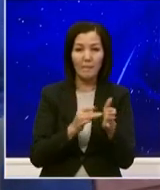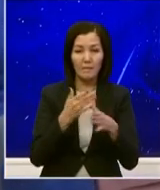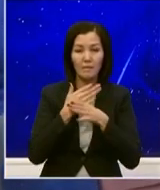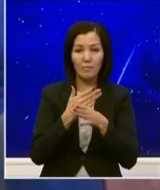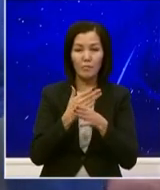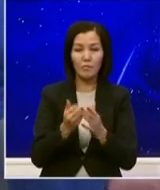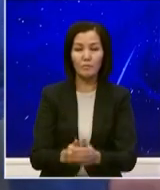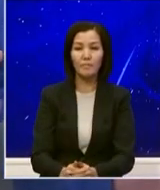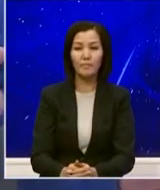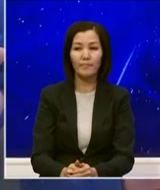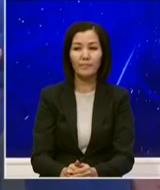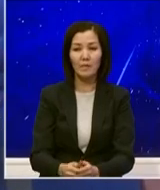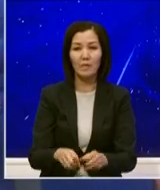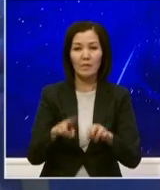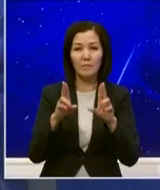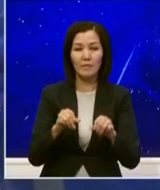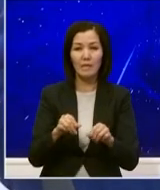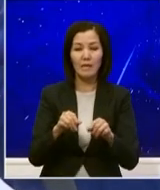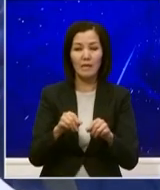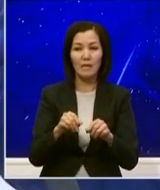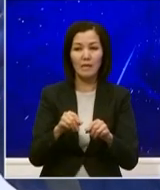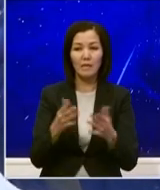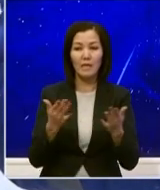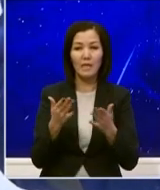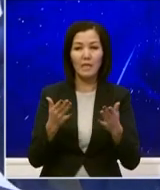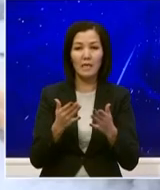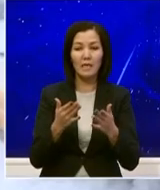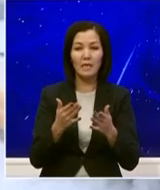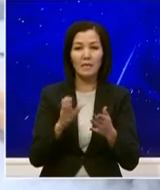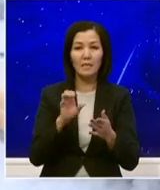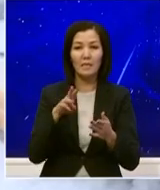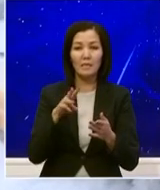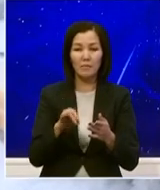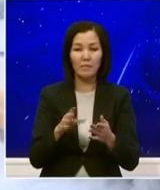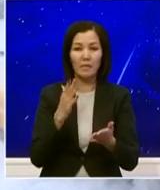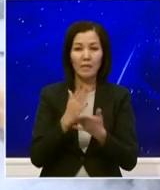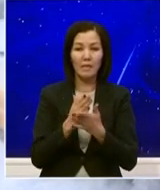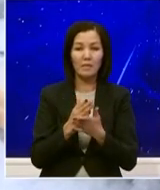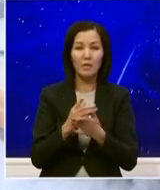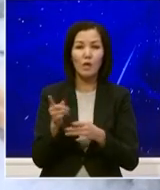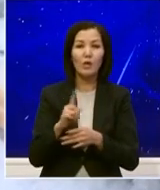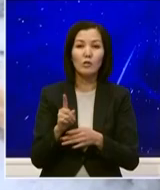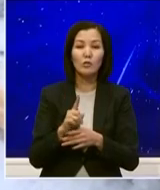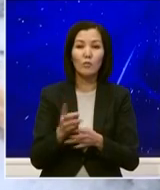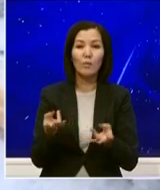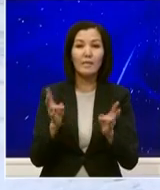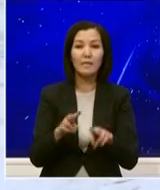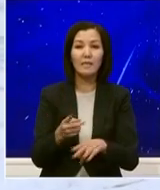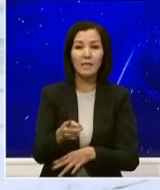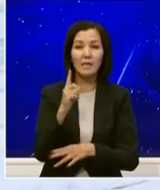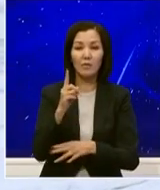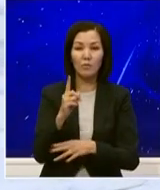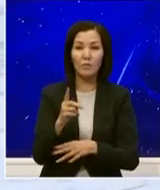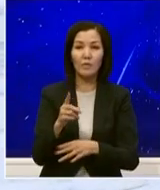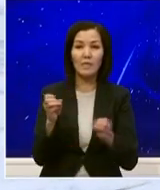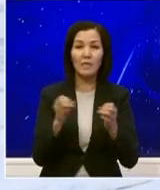поможем. Хорошо? Спасибо. Здесь специальный вот рисунок. Какие сантиметры? Для того, чтобы находиться на льду одному человеку, он должен быть не